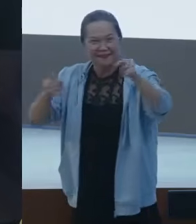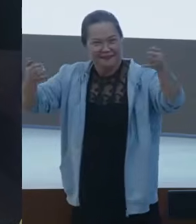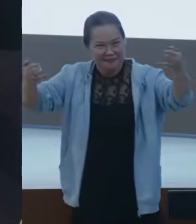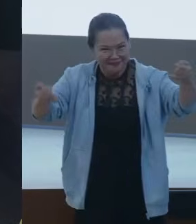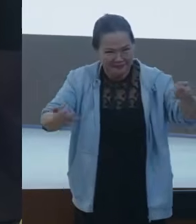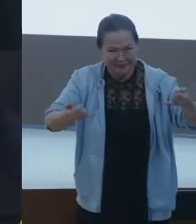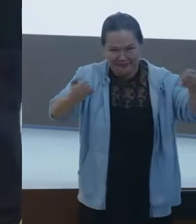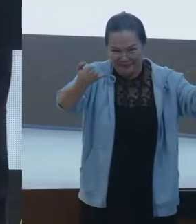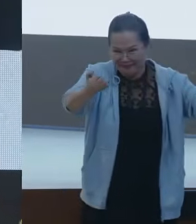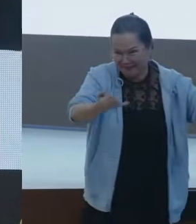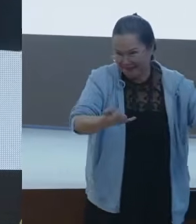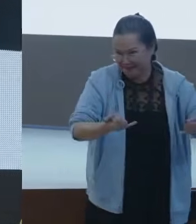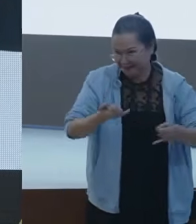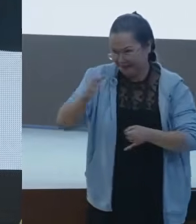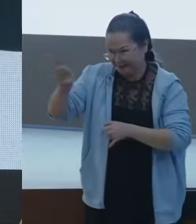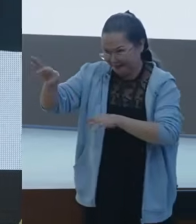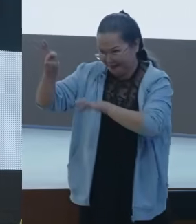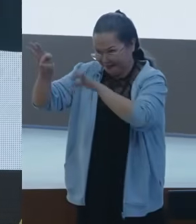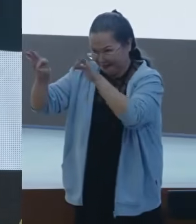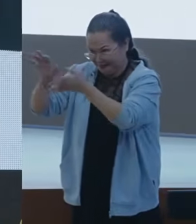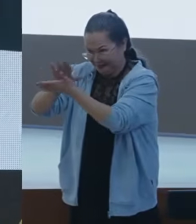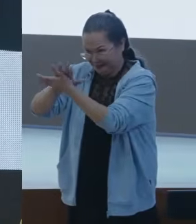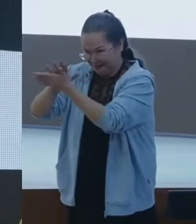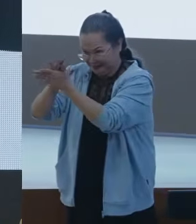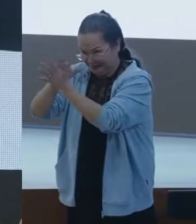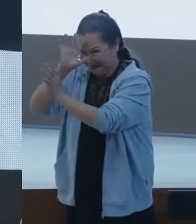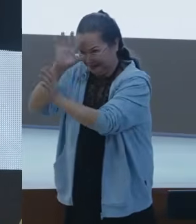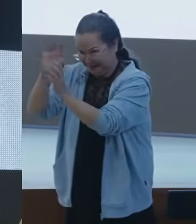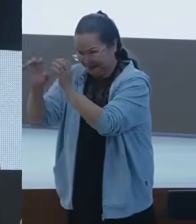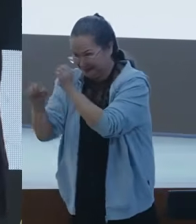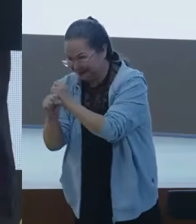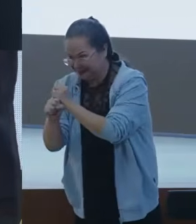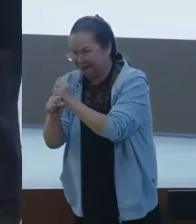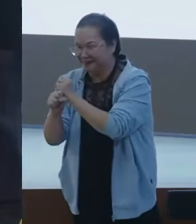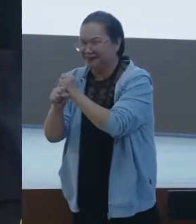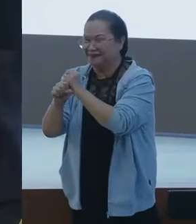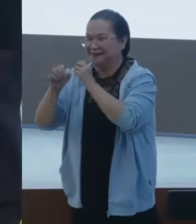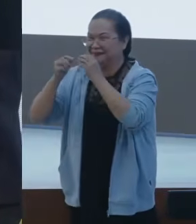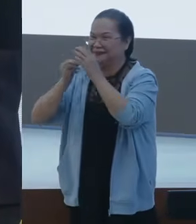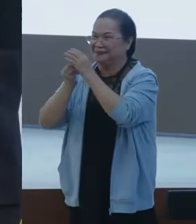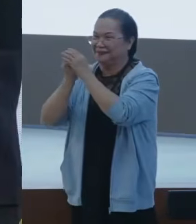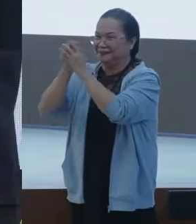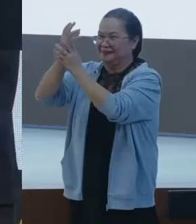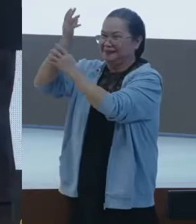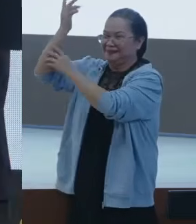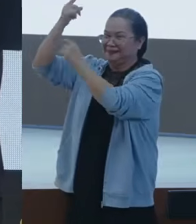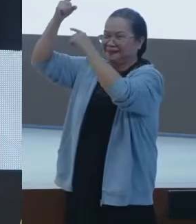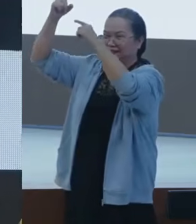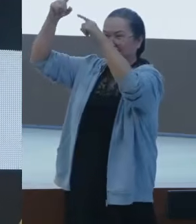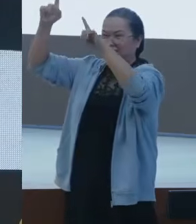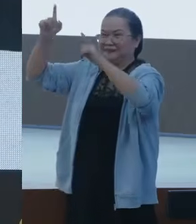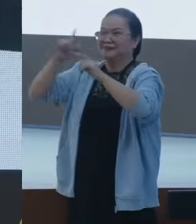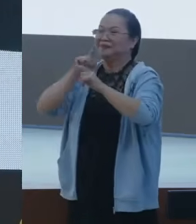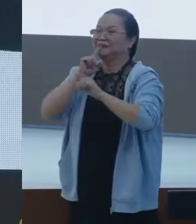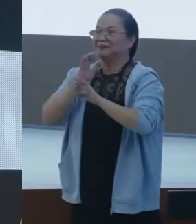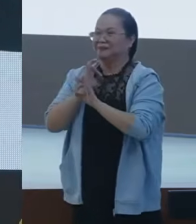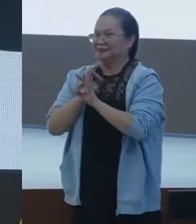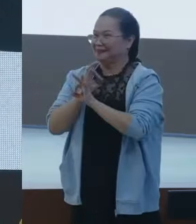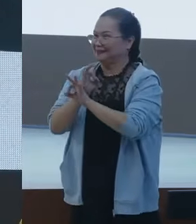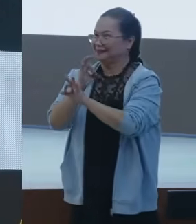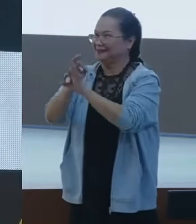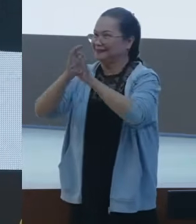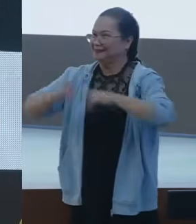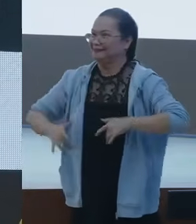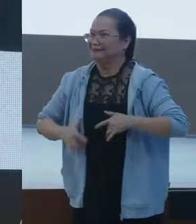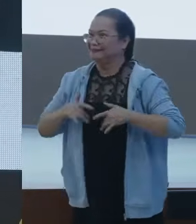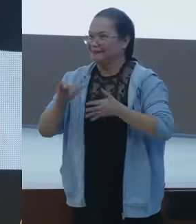mga na para manampalataya, lumago sa katotohanan ng Diyos at mamunga ng makadiyos na pamumuhay. Yun ang ating